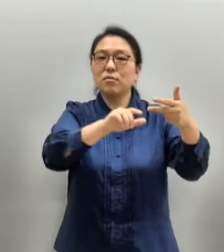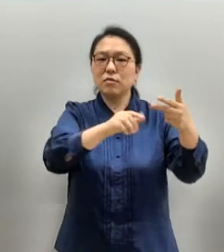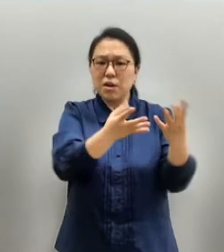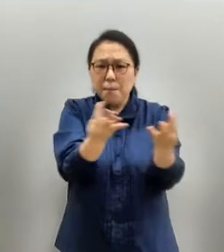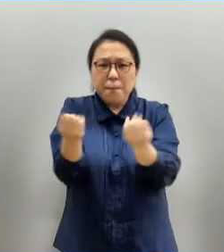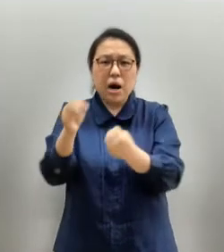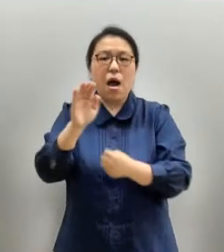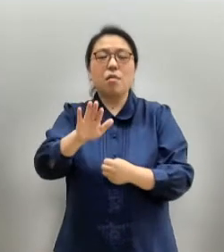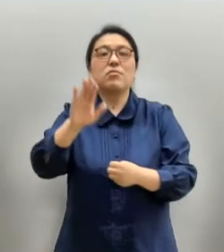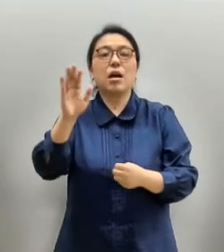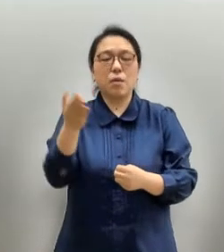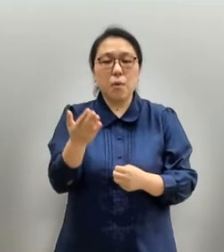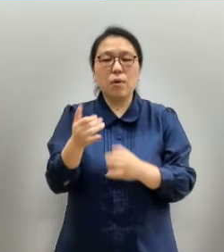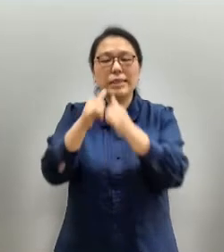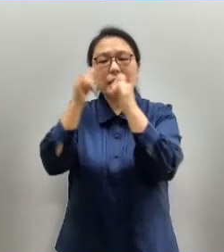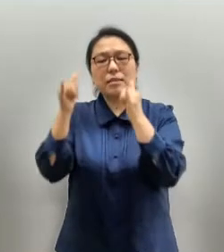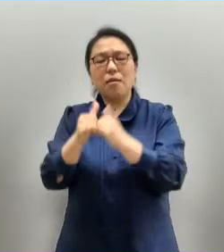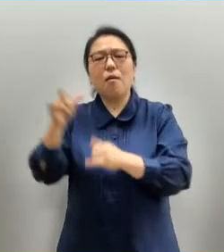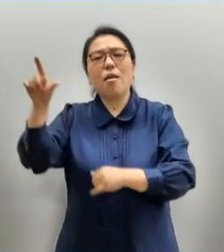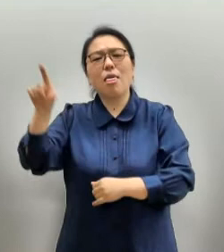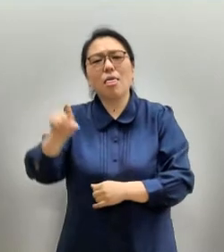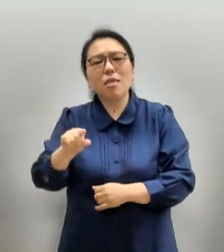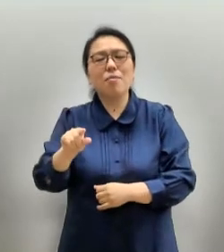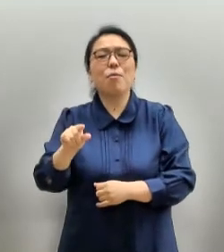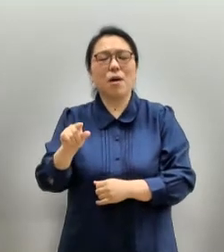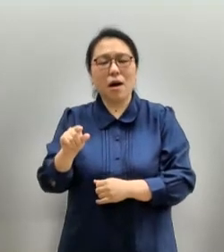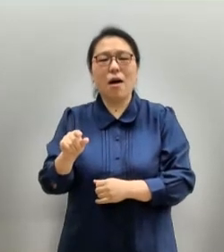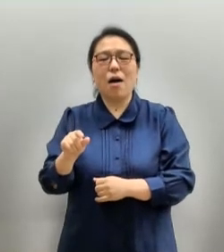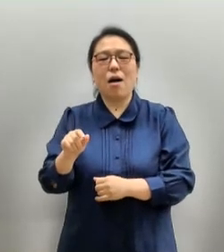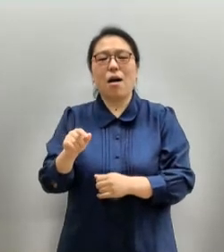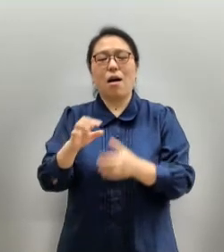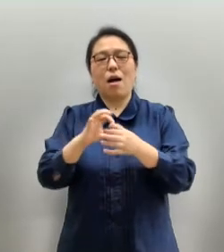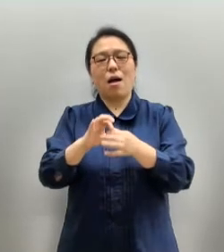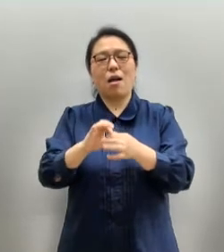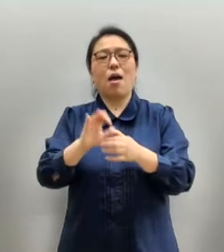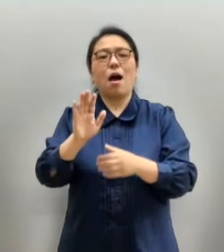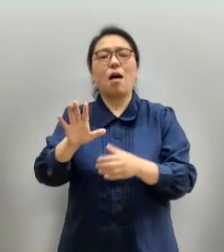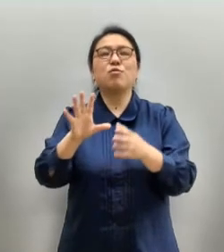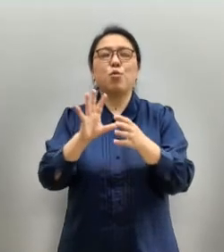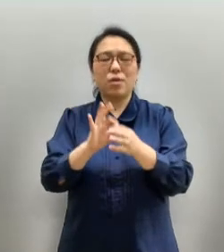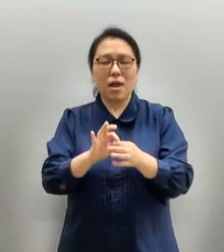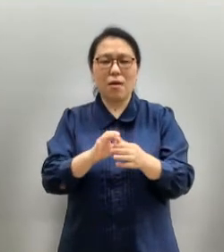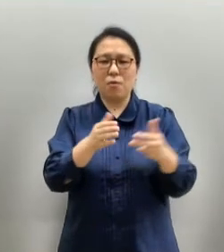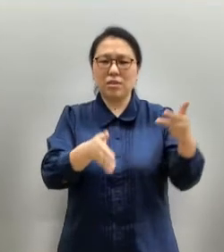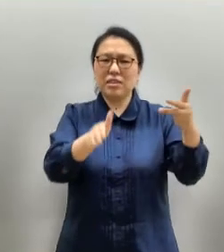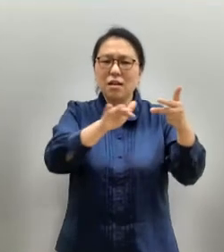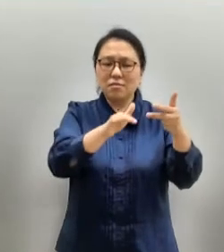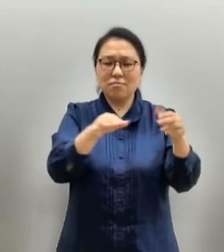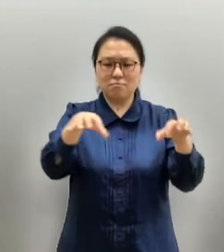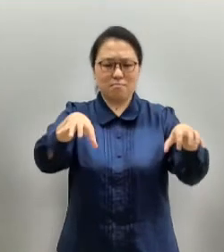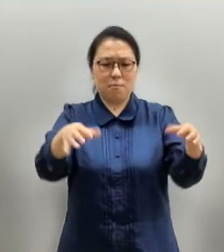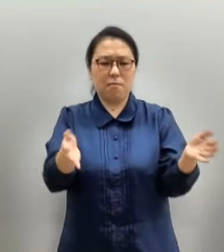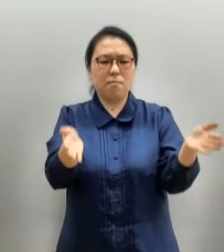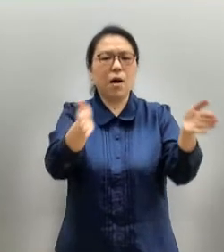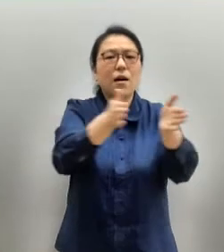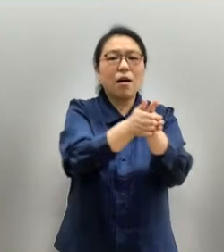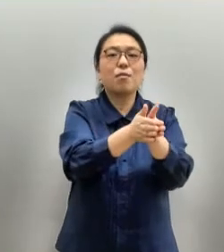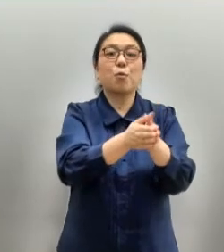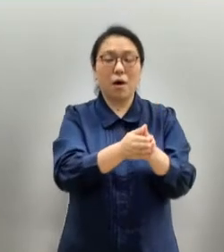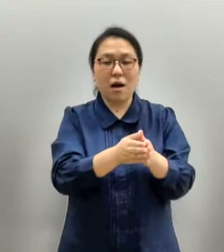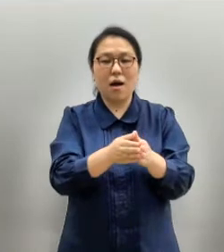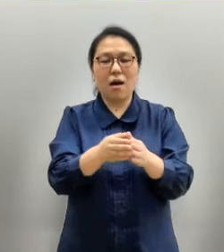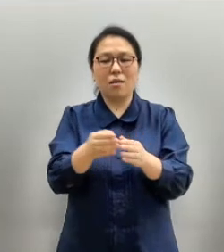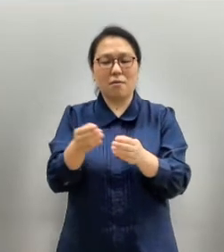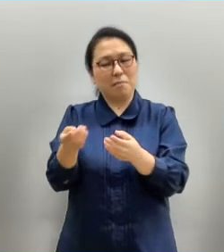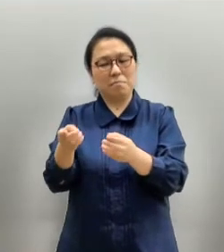口減少の中でこの公共施設をどうこれから適正にですね、 総配分、それからスクラップしていく